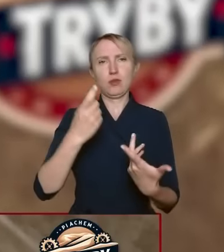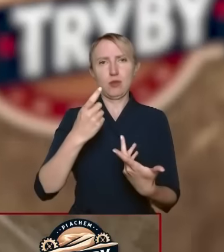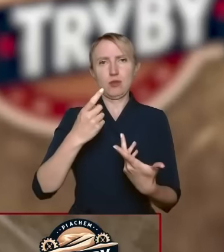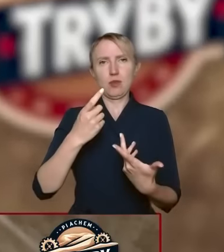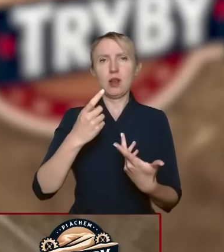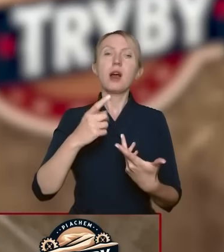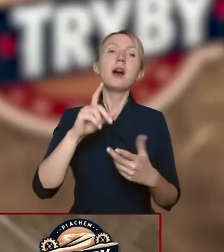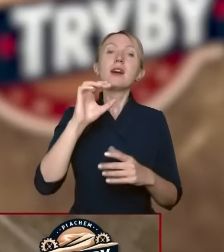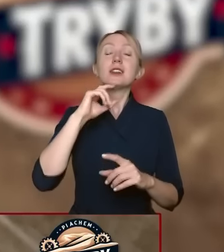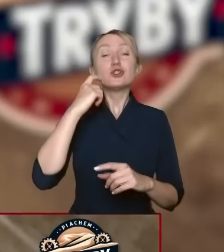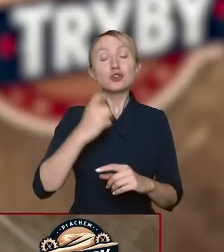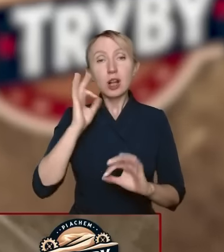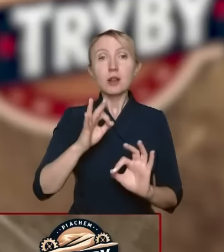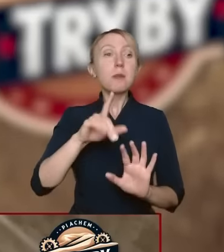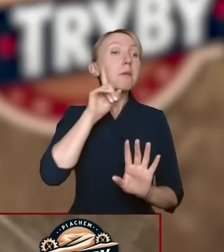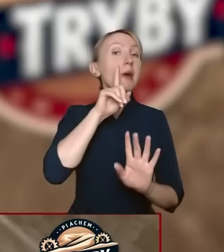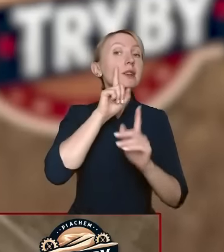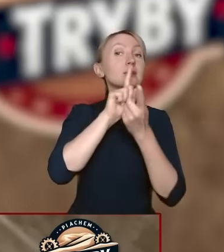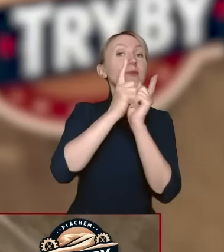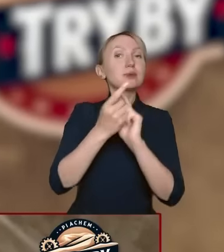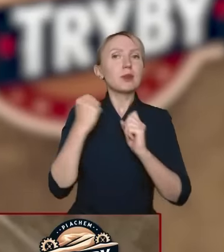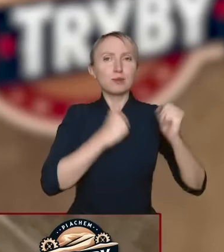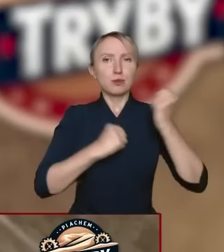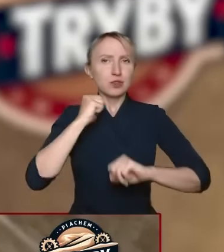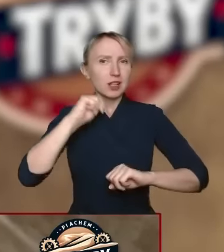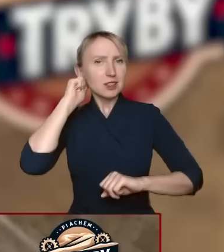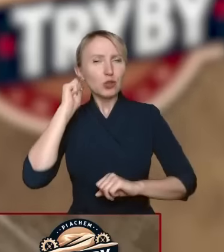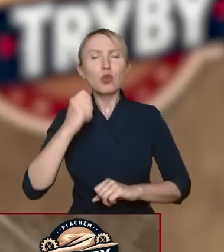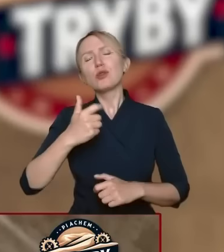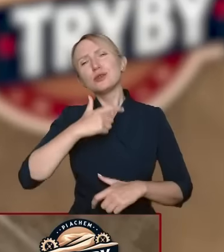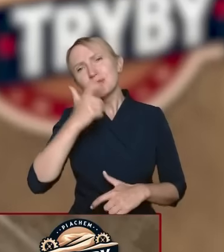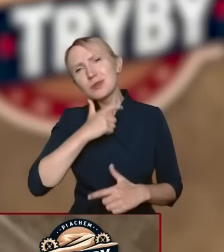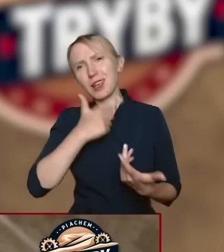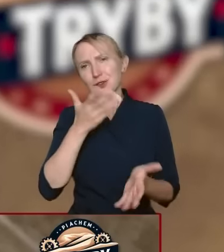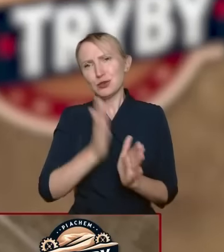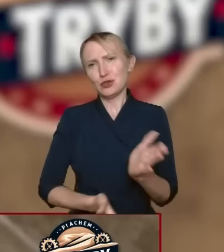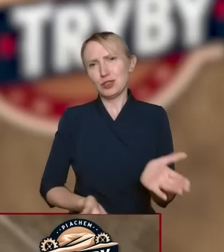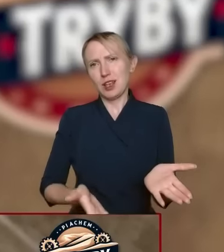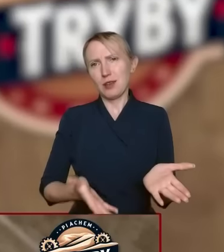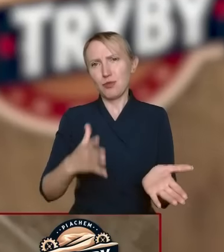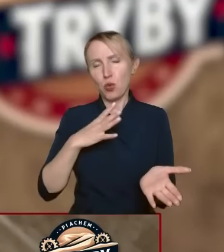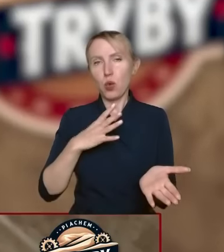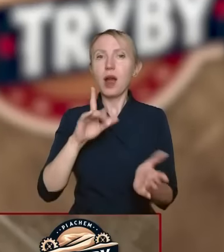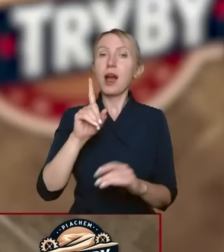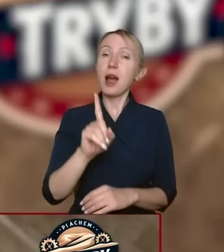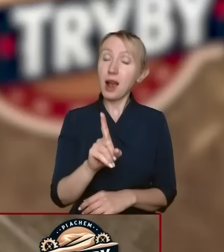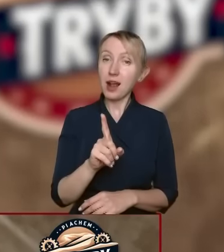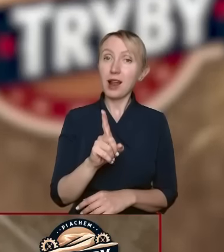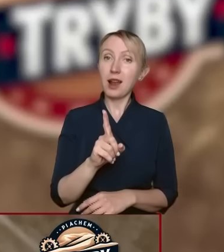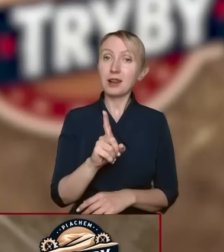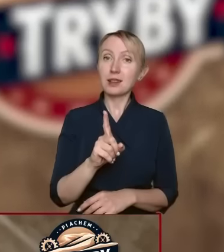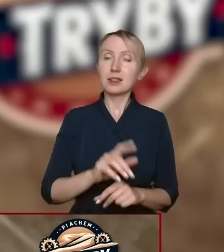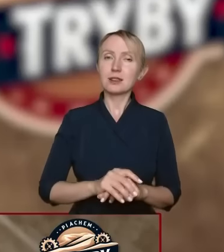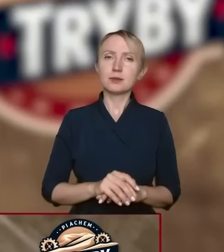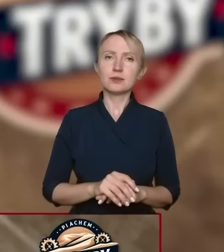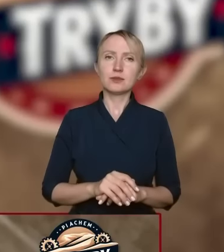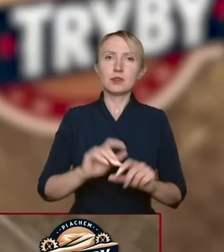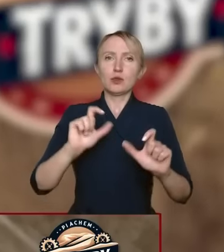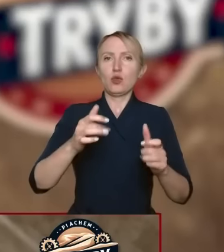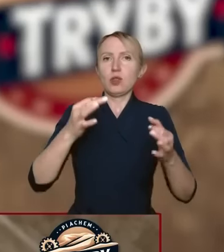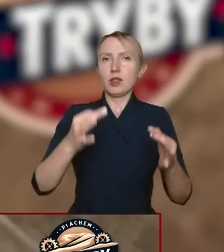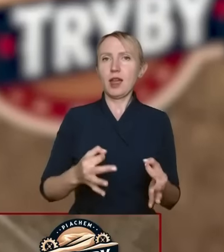faceta za kobietę. To śmieszne po prostu bywało, tylko z tego to co w tej chwili